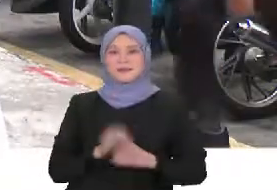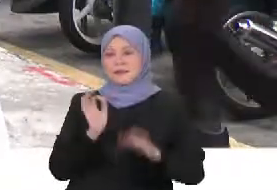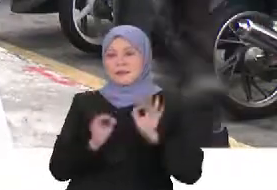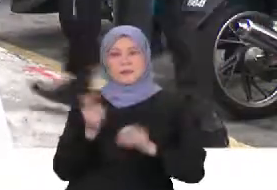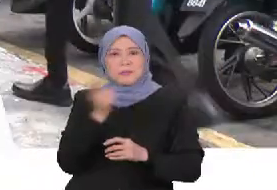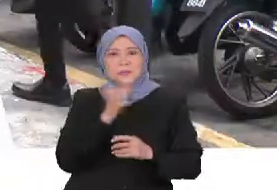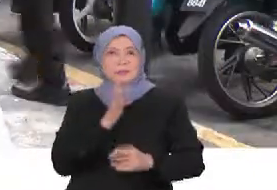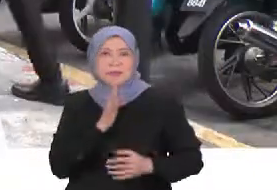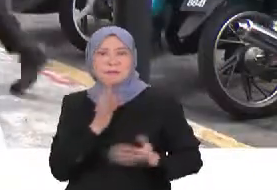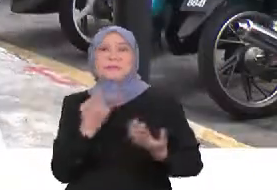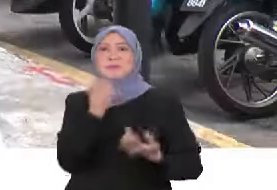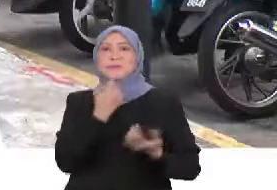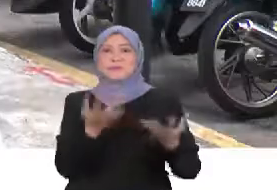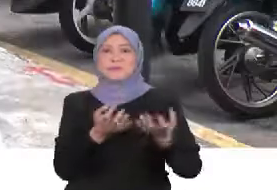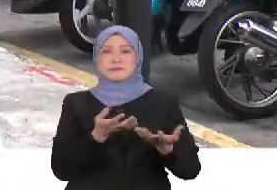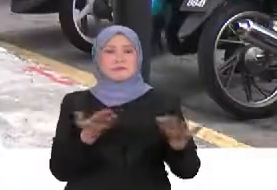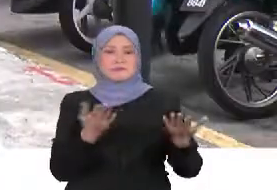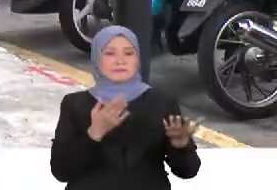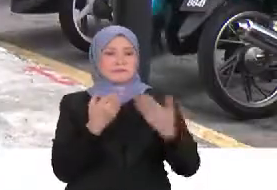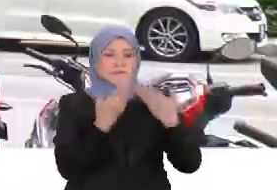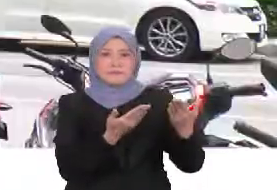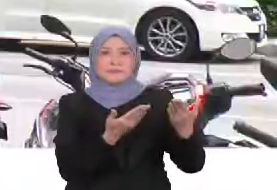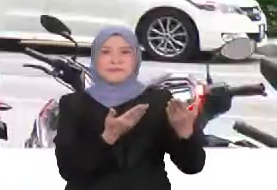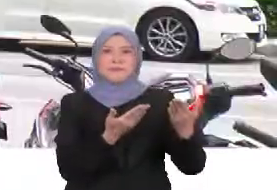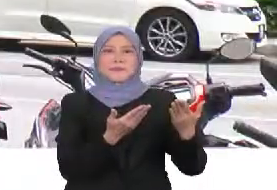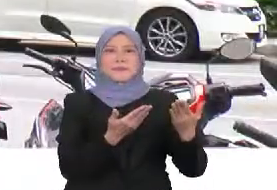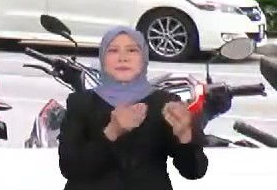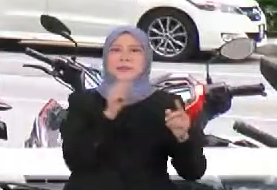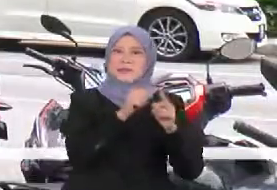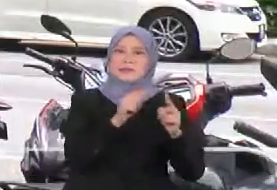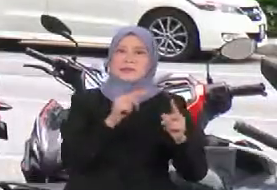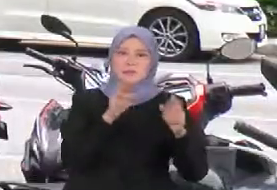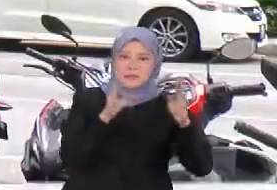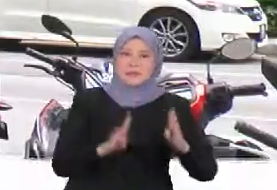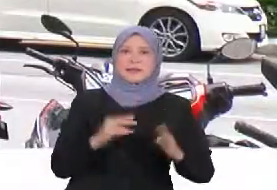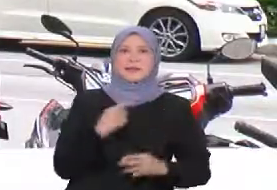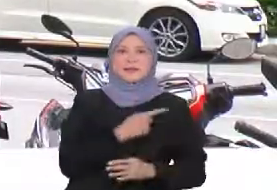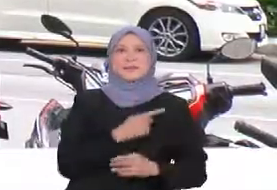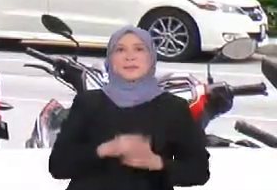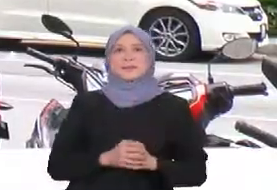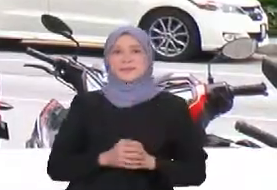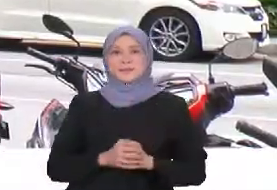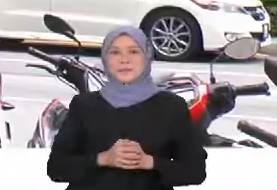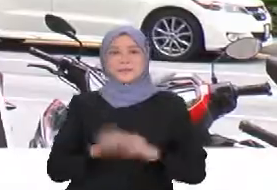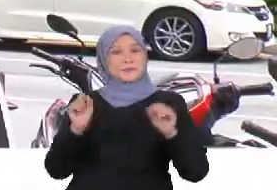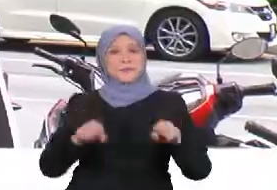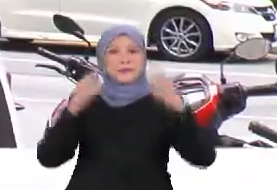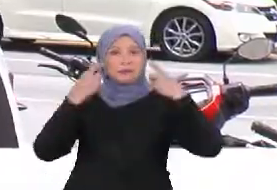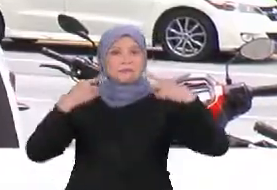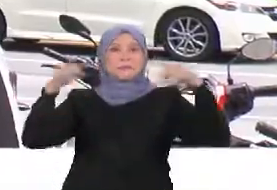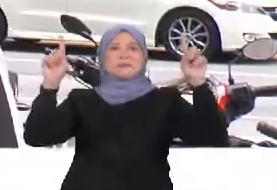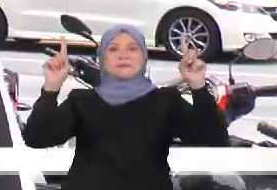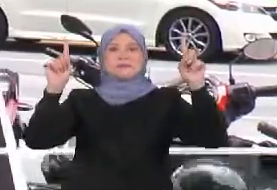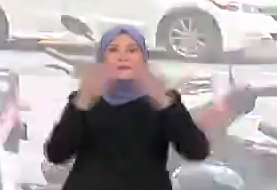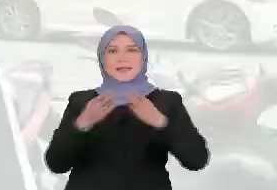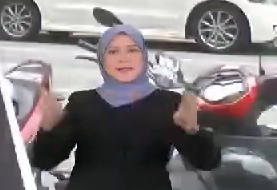hargai, siapa lagi nak hargai bahasa kita? Dalam masa yang sama dia mempopularkan kita punya